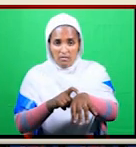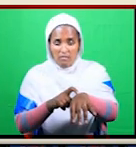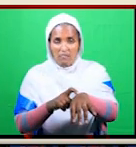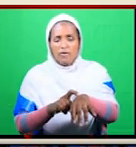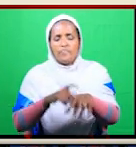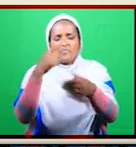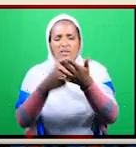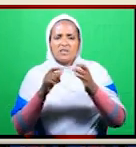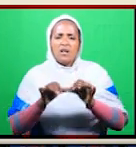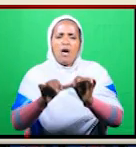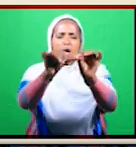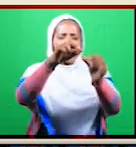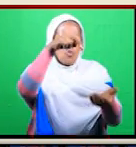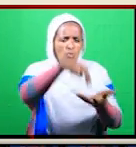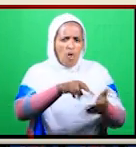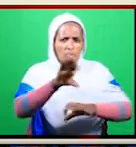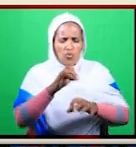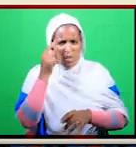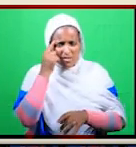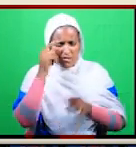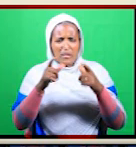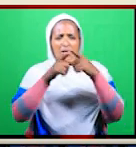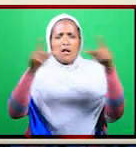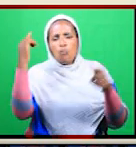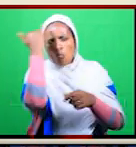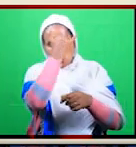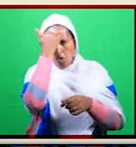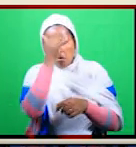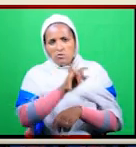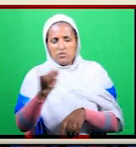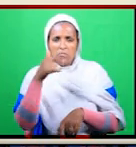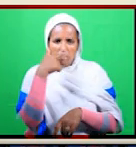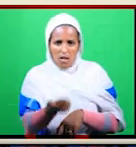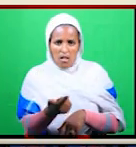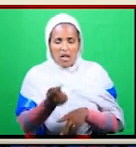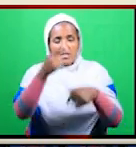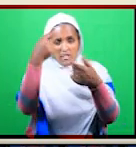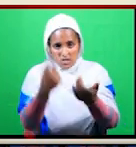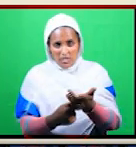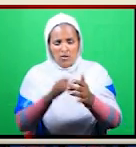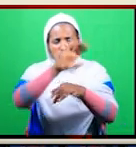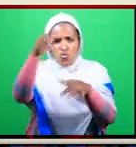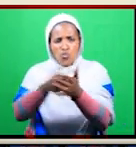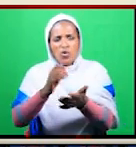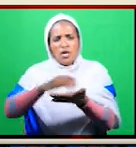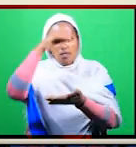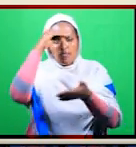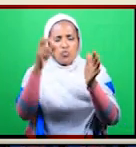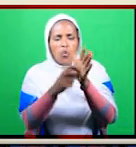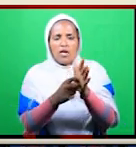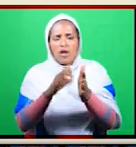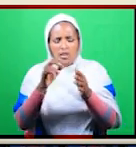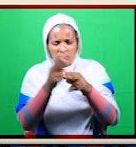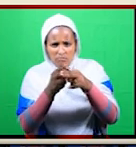ጊዜን ዘላቂ ቋሚ አድርጎ ማሰብ ትልቅ ሞኝነት ነው የሚሆነው። እና ይህ ሁሉ የትምህርተ